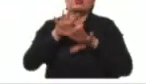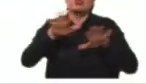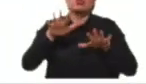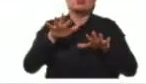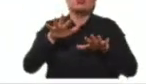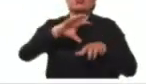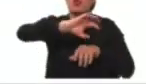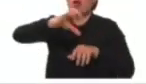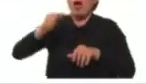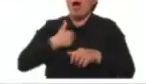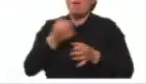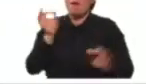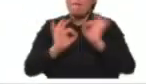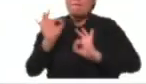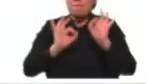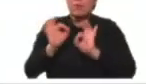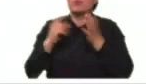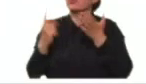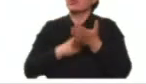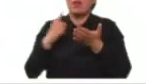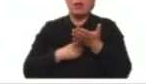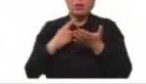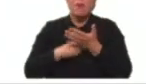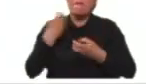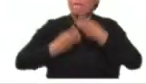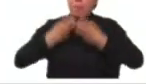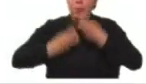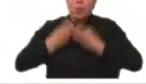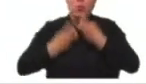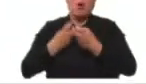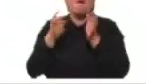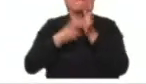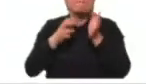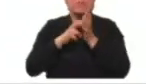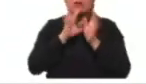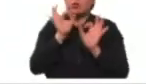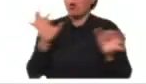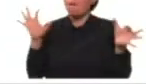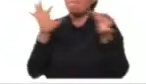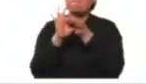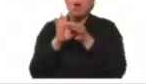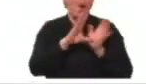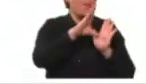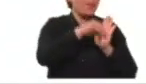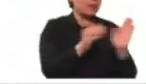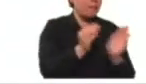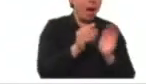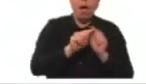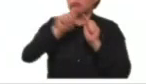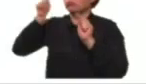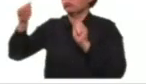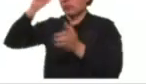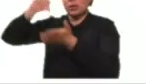obszarów do poprawy. Między innymi najczęstszym problemem jest brak skomunikowań miasteczek